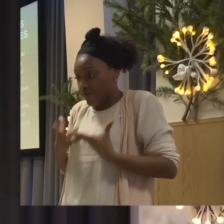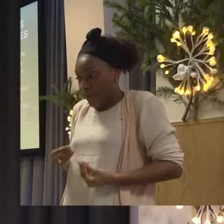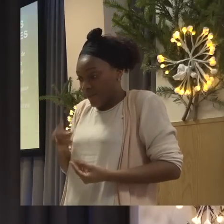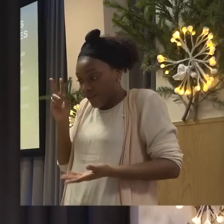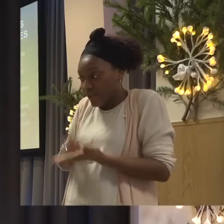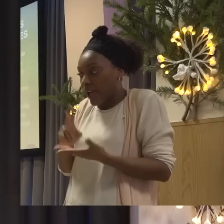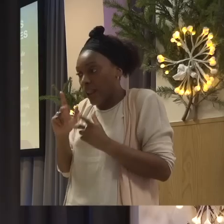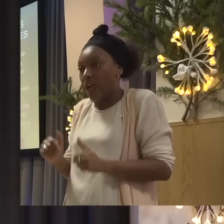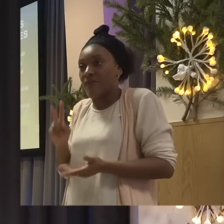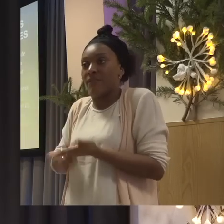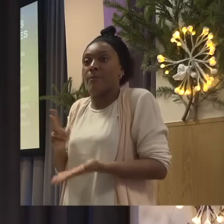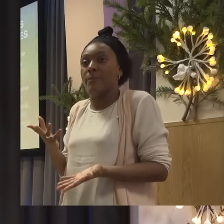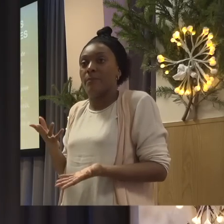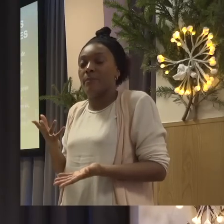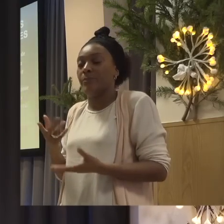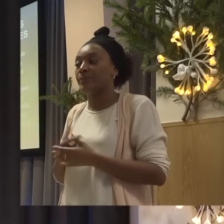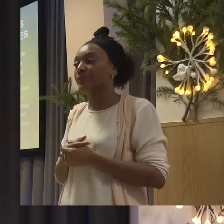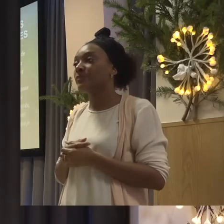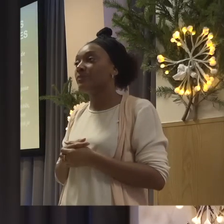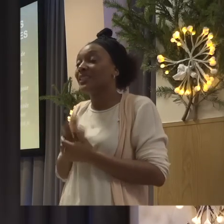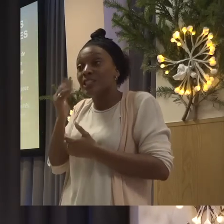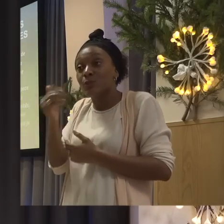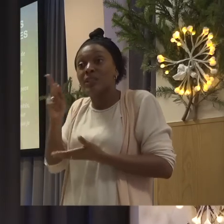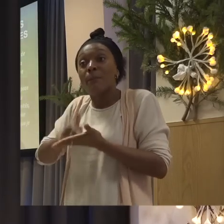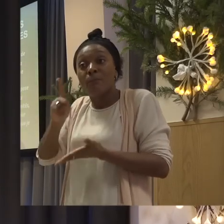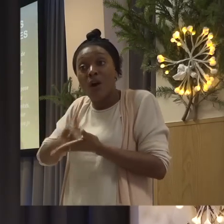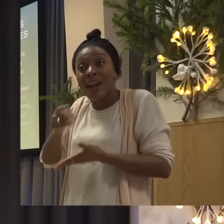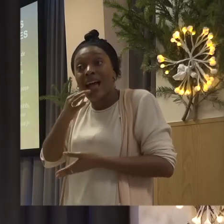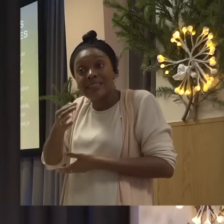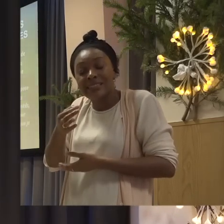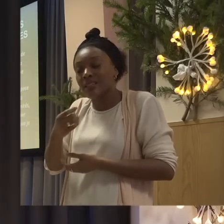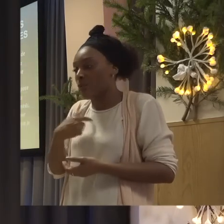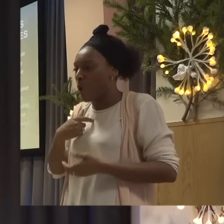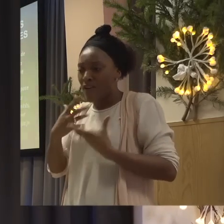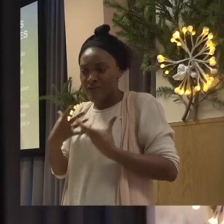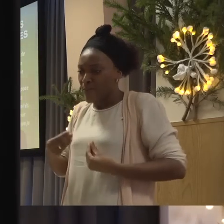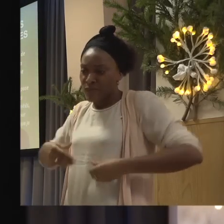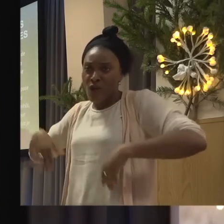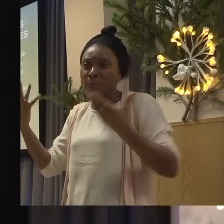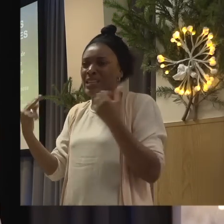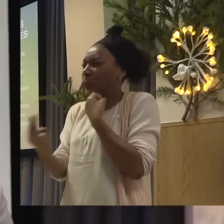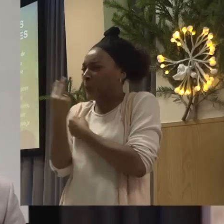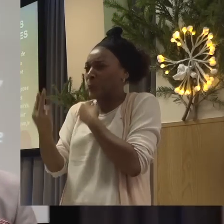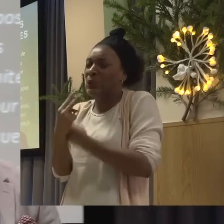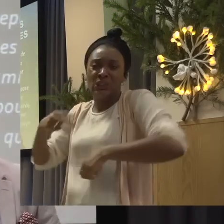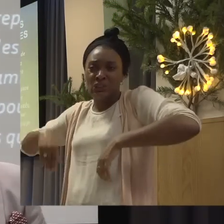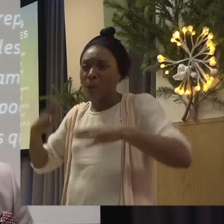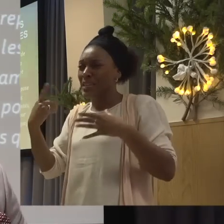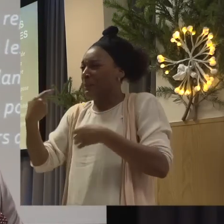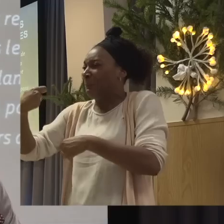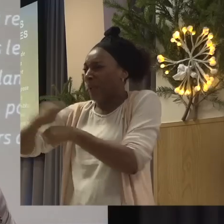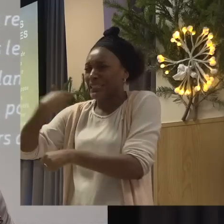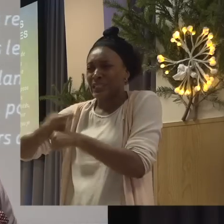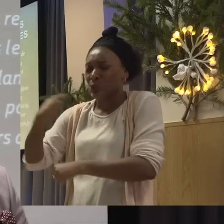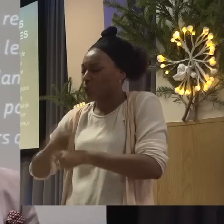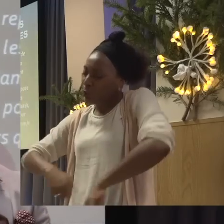Comme une réalité. Il dit, c'est pourquoi je me plais dans les faiblesses, dans les outrages, dans les calamités, dans les persécutions,